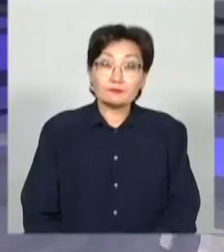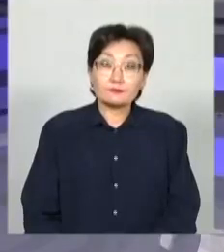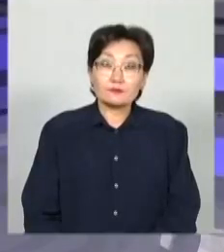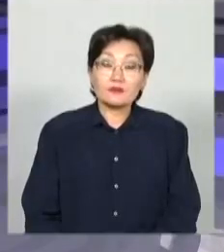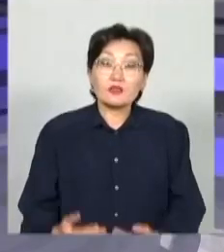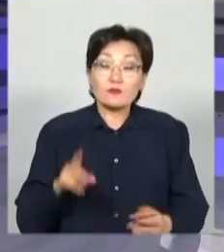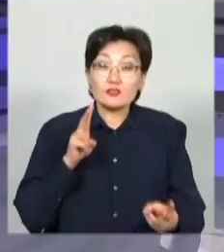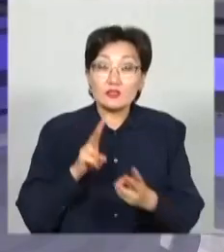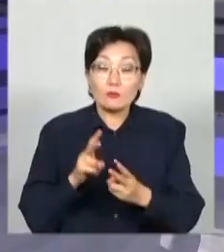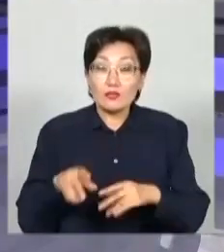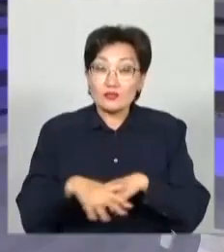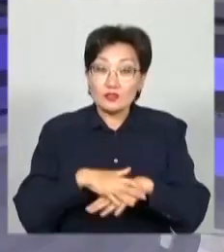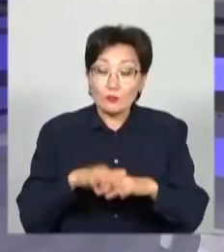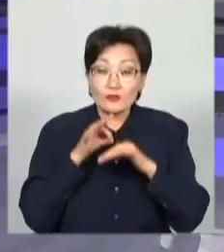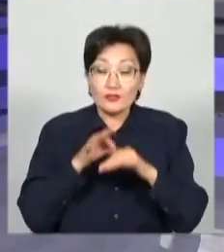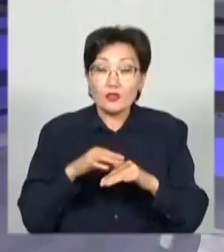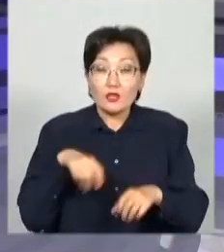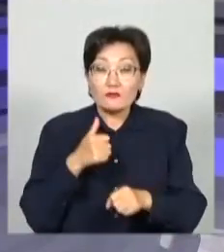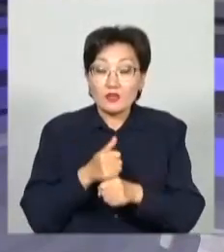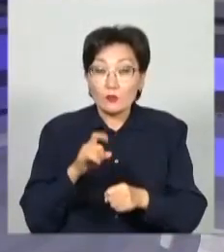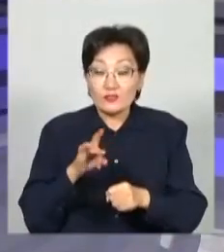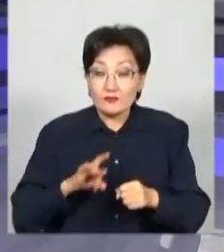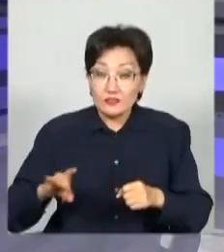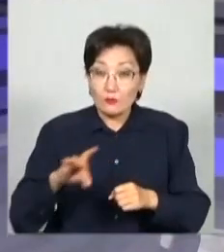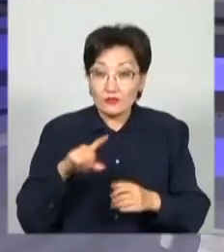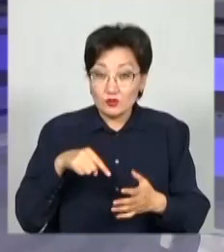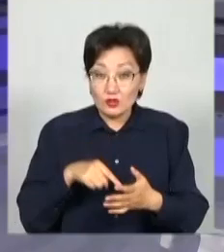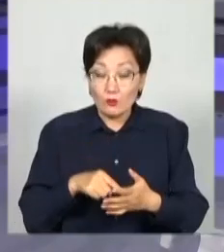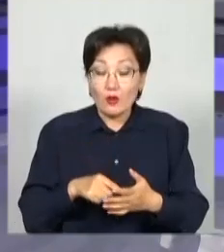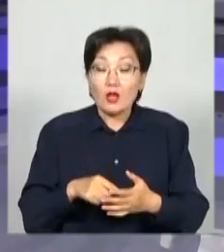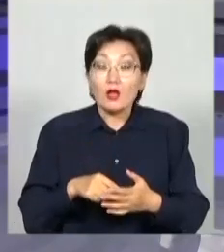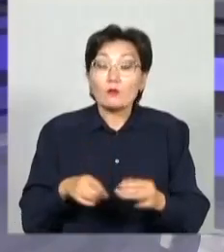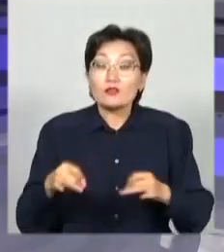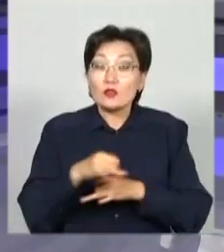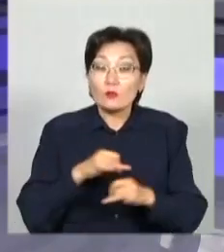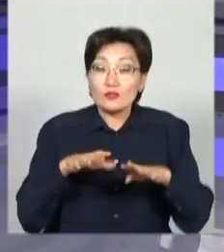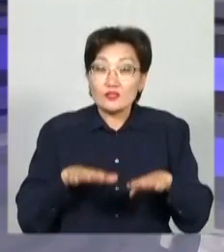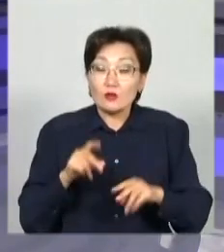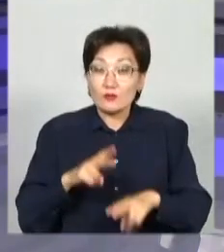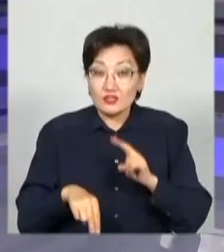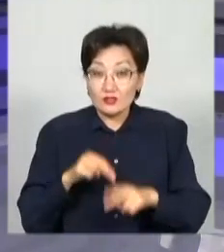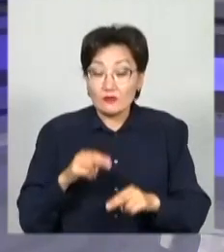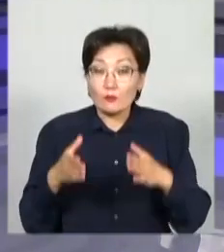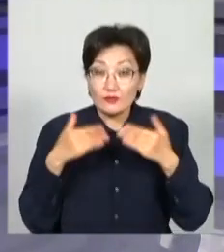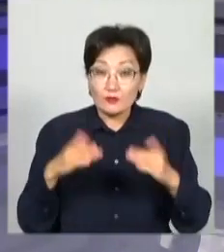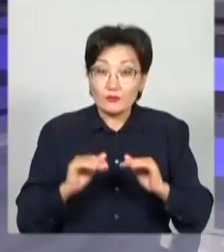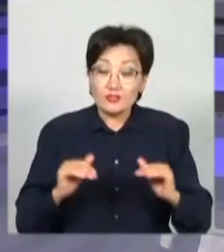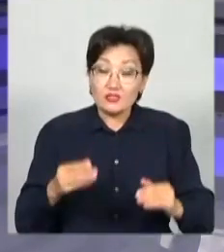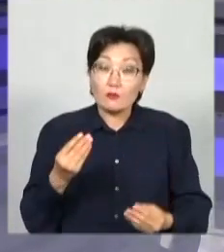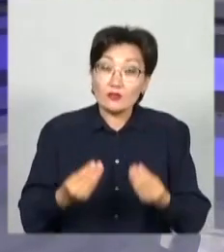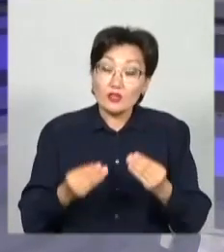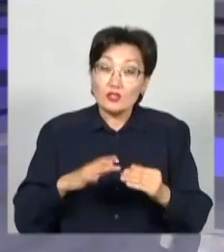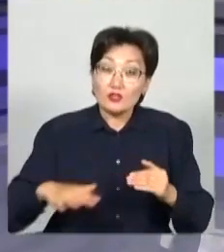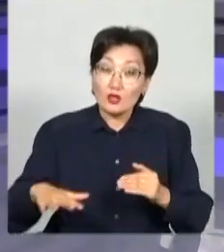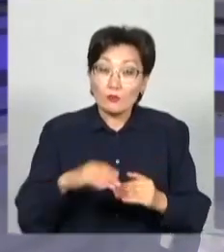А накануне встречу с жителями провел глава Ауэзовского района города. Речь зашла о точечной застройке, отсутствии детских площадок